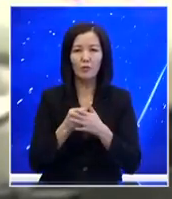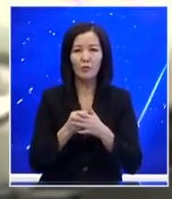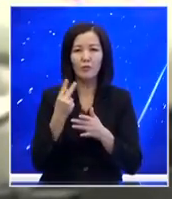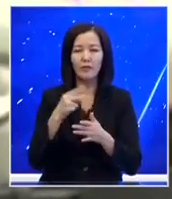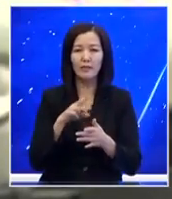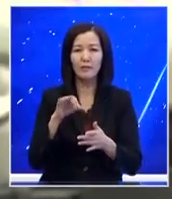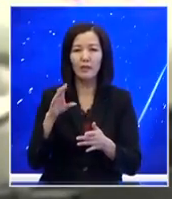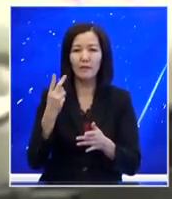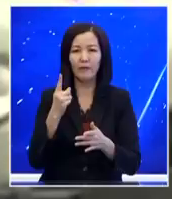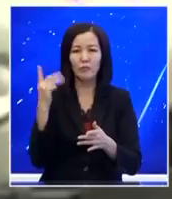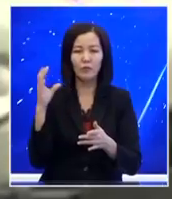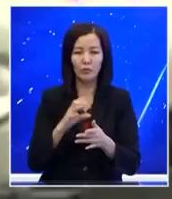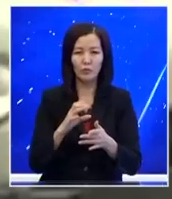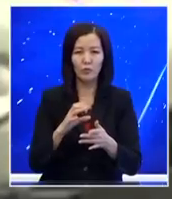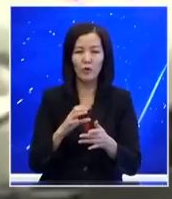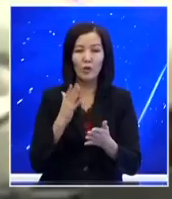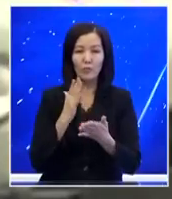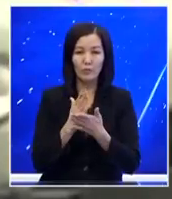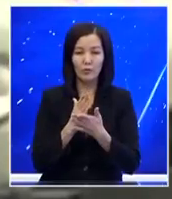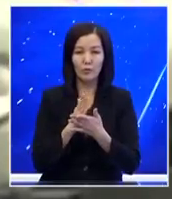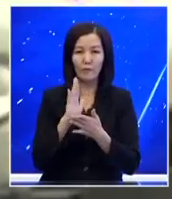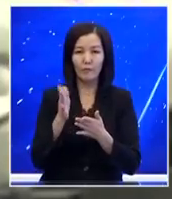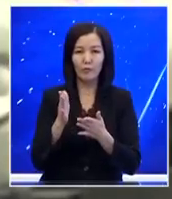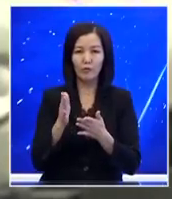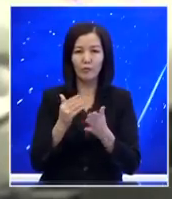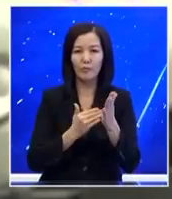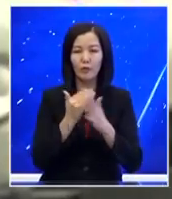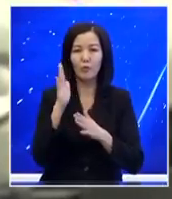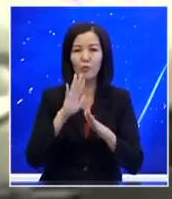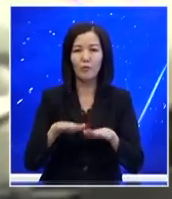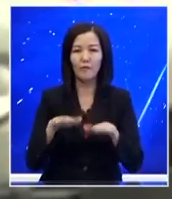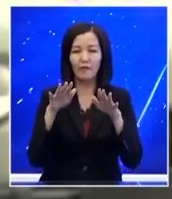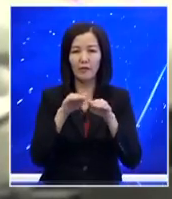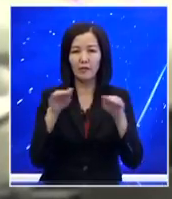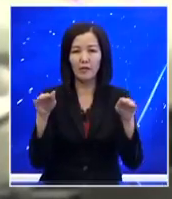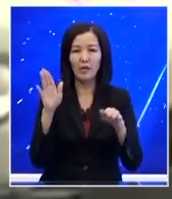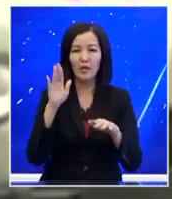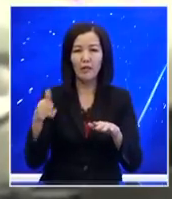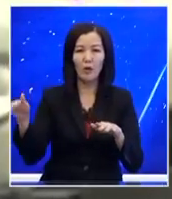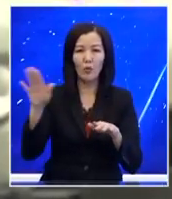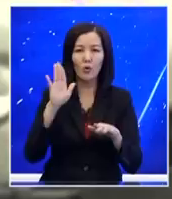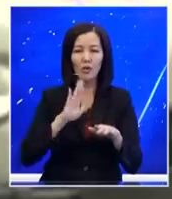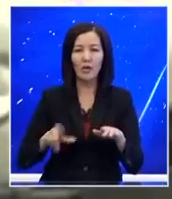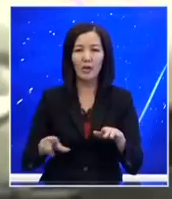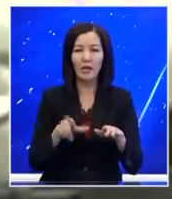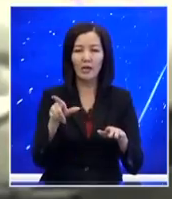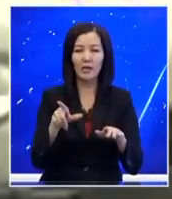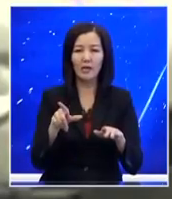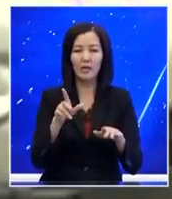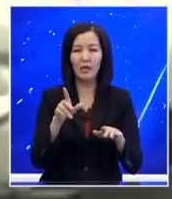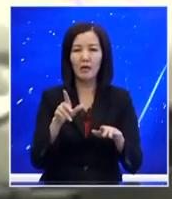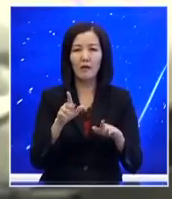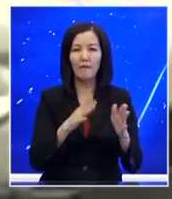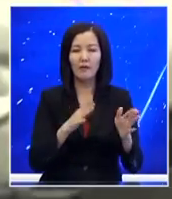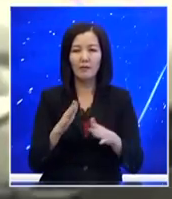секунду. А также ожидается подъем уровня воды на горных реках и ожидается